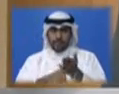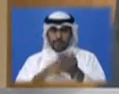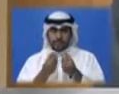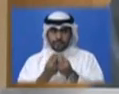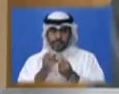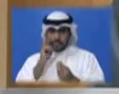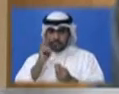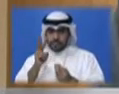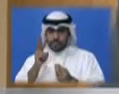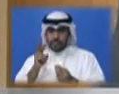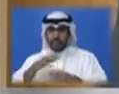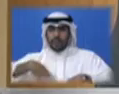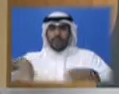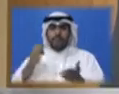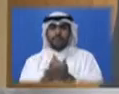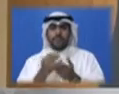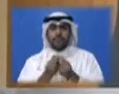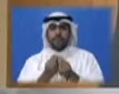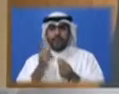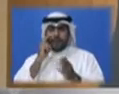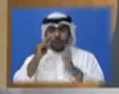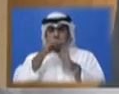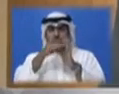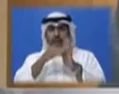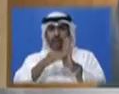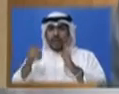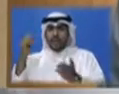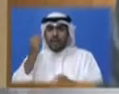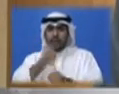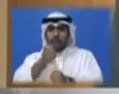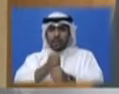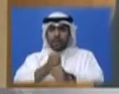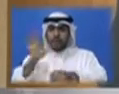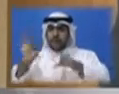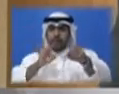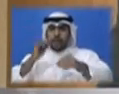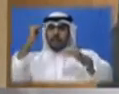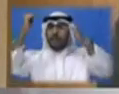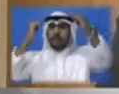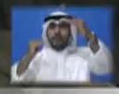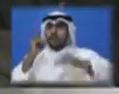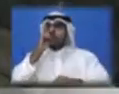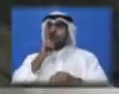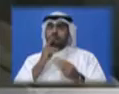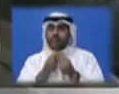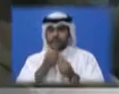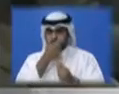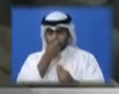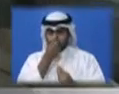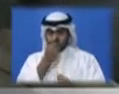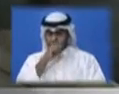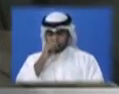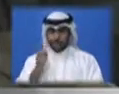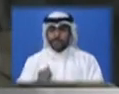اللائحة الداخلية والهيكل التنظيمي أيضا بعد موافقة اللجنة التنفيذية عليه بالسابق. اللجنة